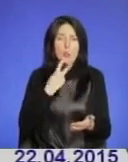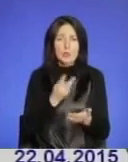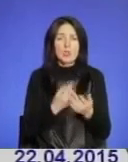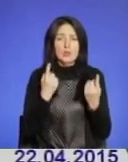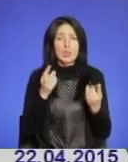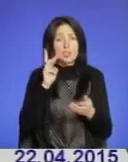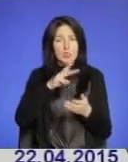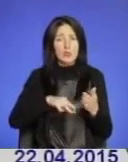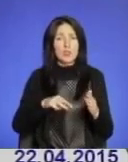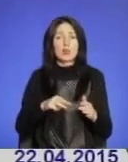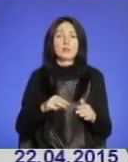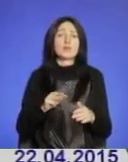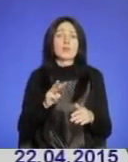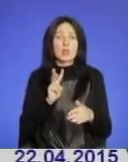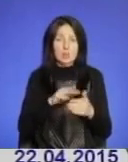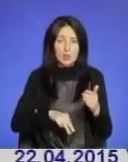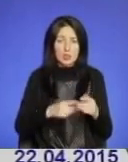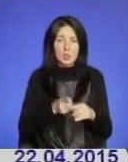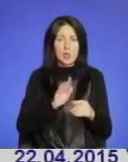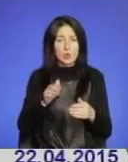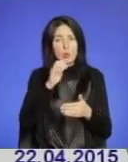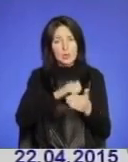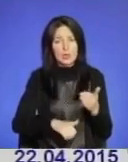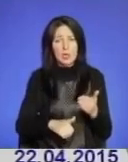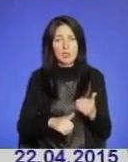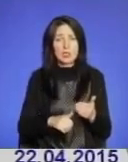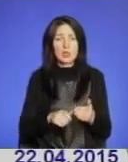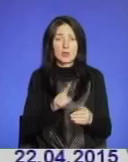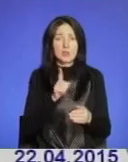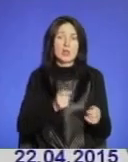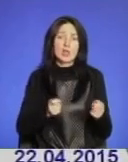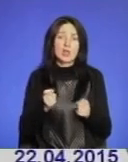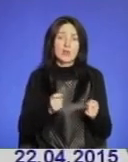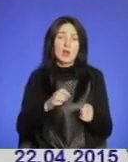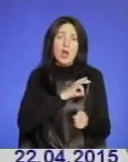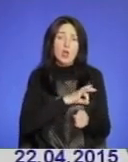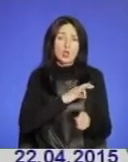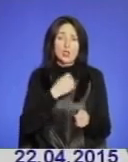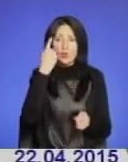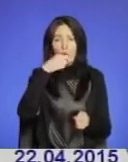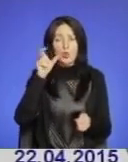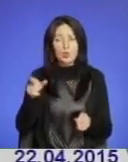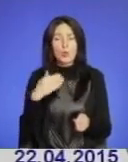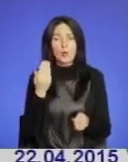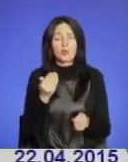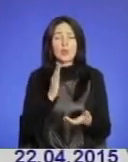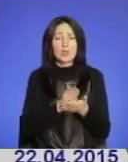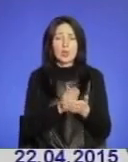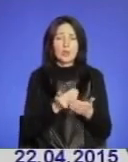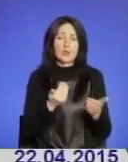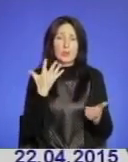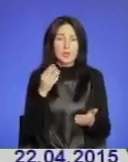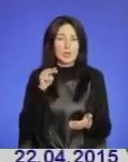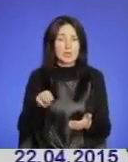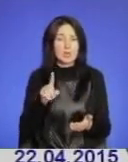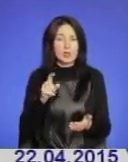санкції, які будуть стягнуті безпосередньо з керівника юридичної особи, і вони складають від